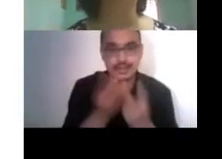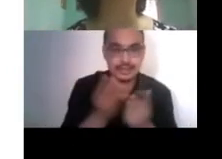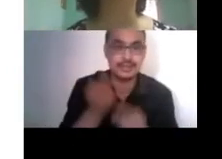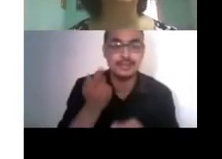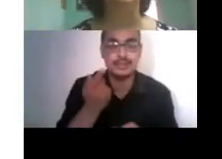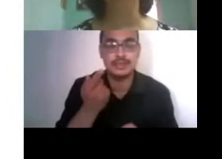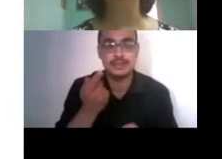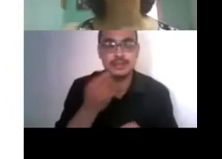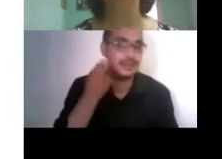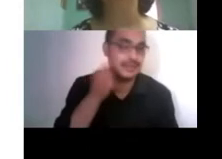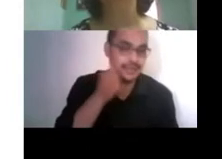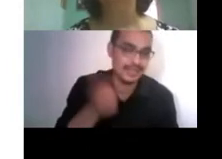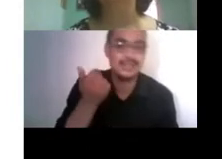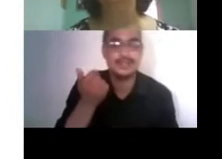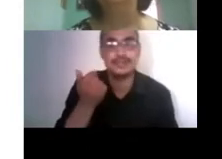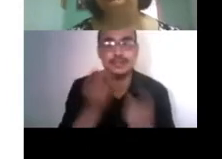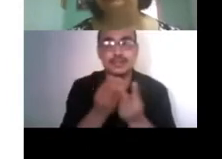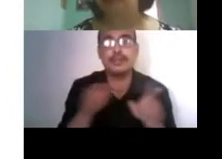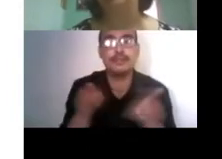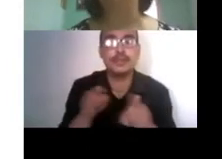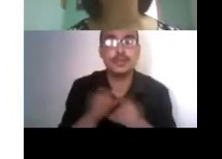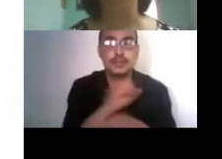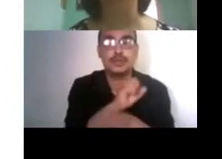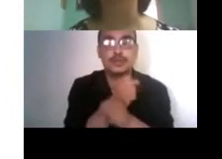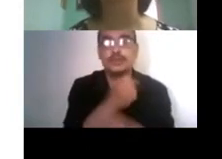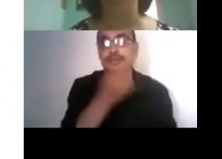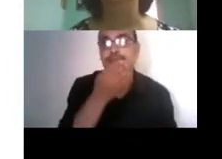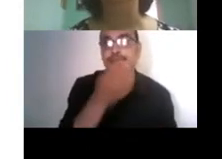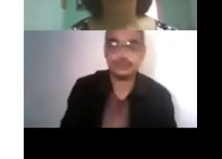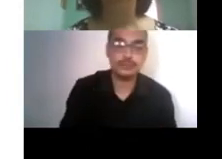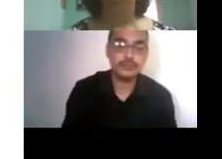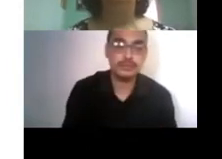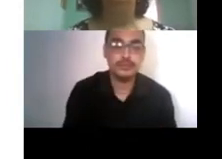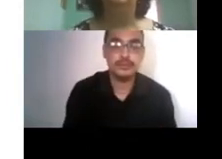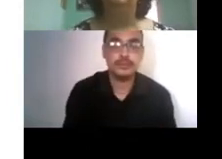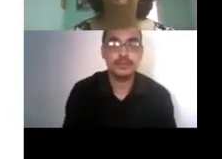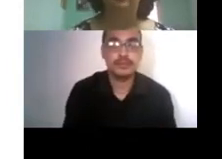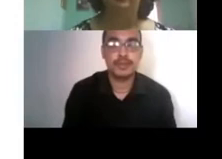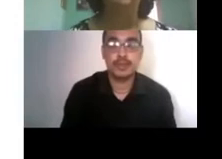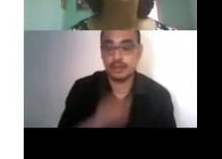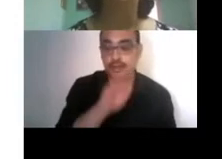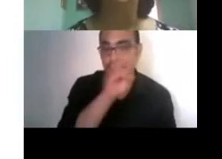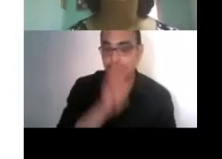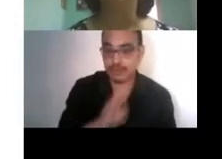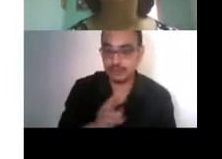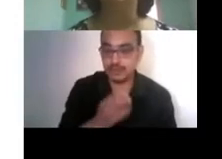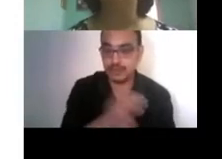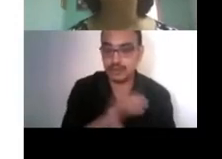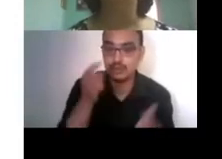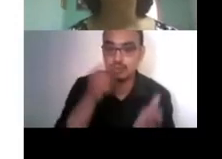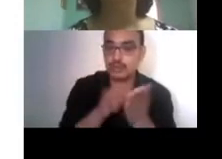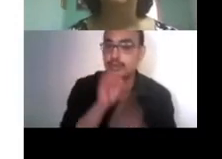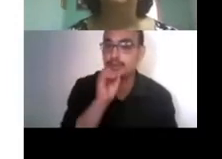एचआइभी हुनसक्छ होइन, यिनीहरूको पनि जोखिममा चाहिँ पर्न गइरहेको चाहिँ हुन्छ। र मैले अघि नै सुरुमै भनिसकेँ